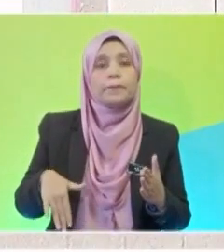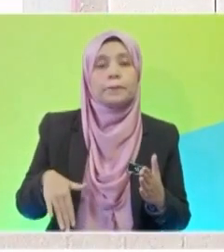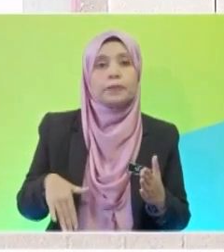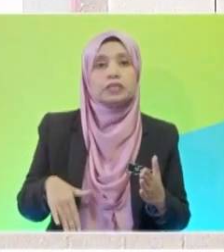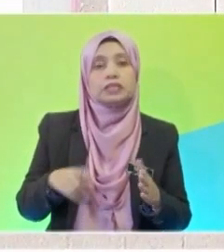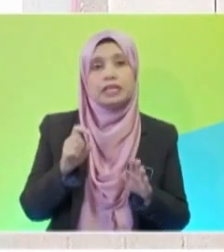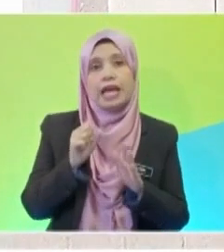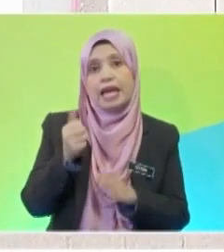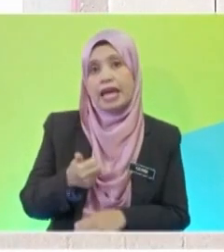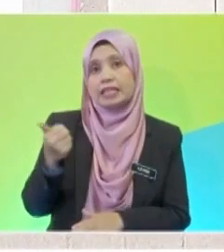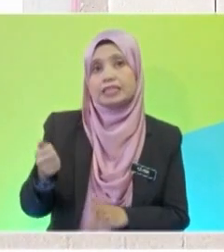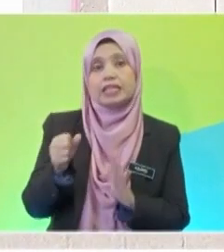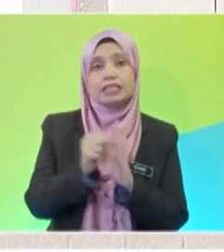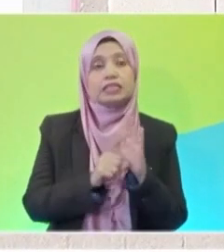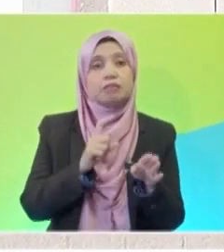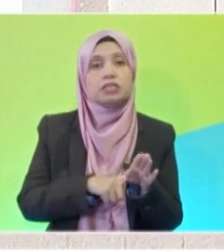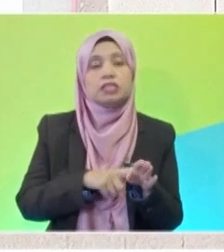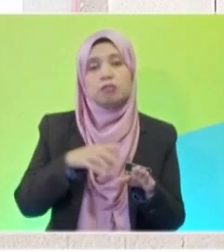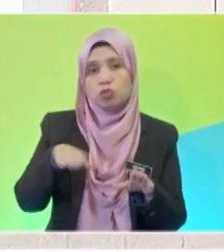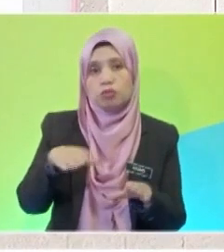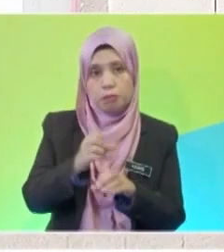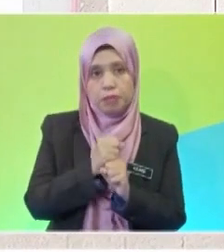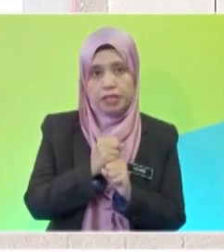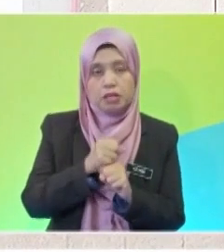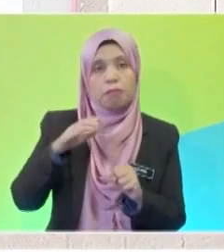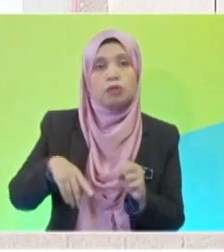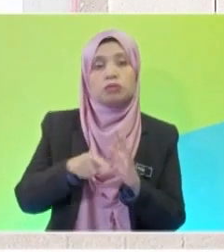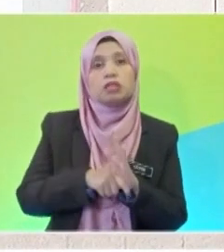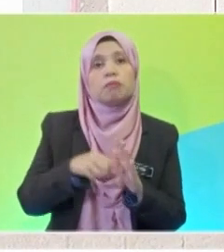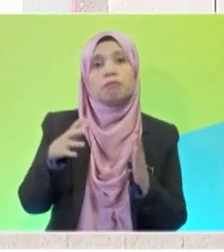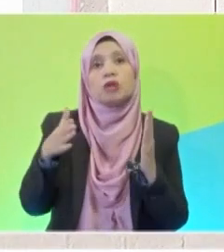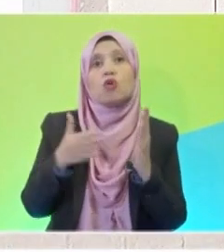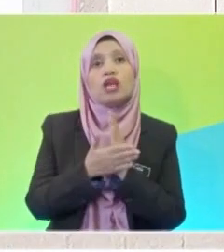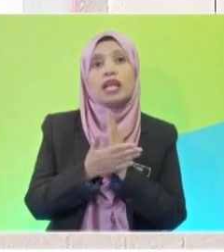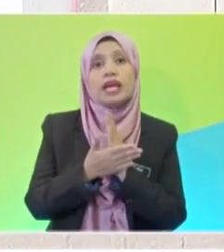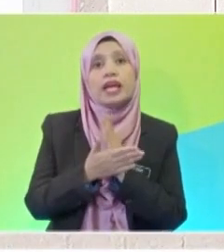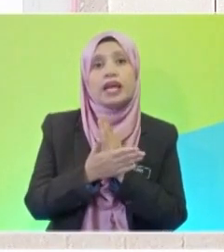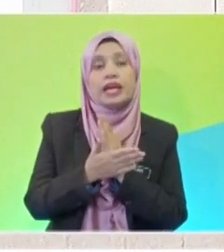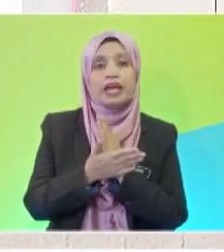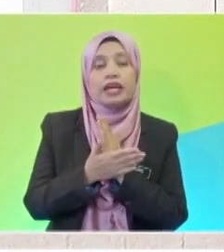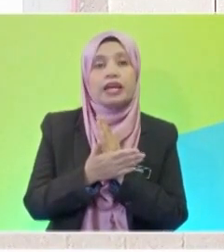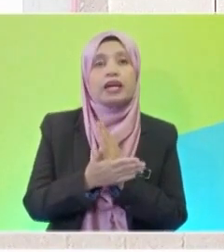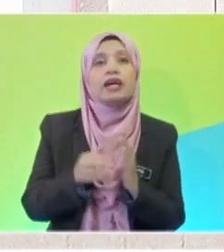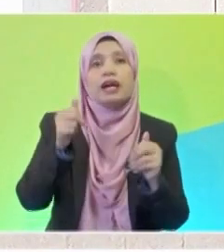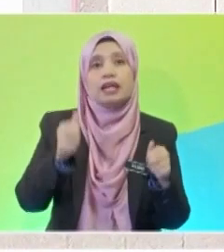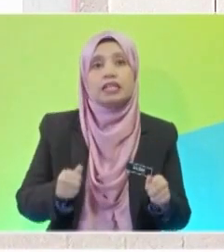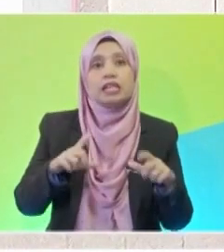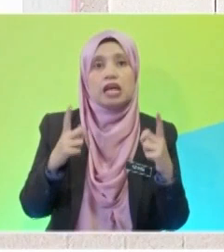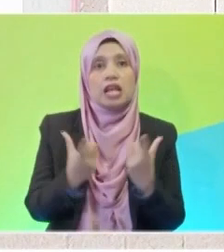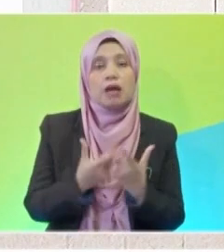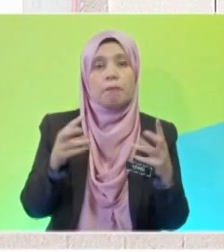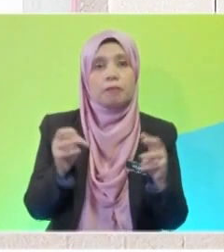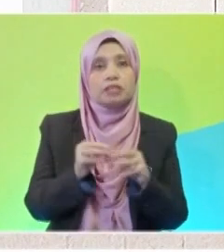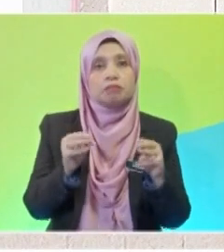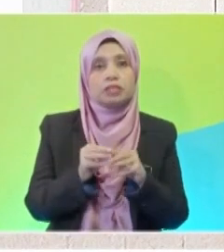aset semasa. Kita tak terima lagi. Belum teroleh adalah liability semasa. Terlebih terima, ialah ahli kelab macam-macam kan? Yeah. Mungkin duit banyak, bayar